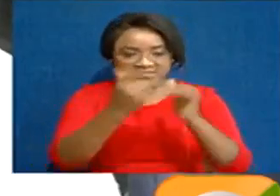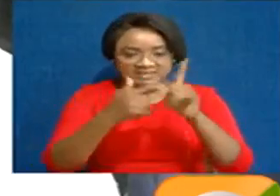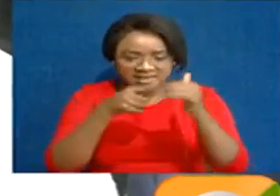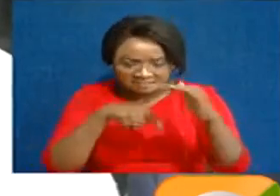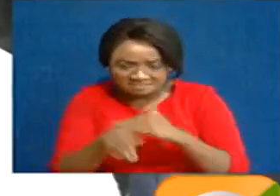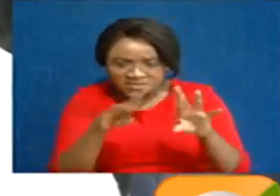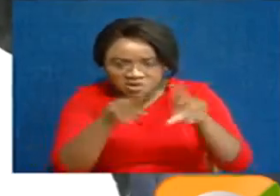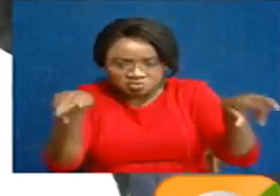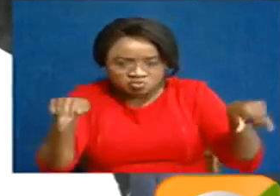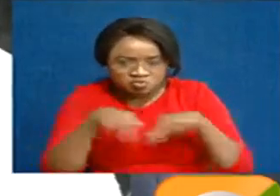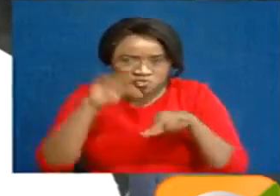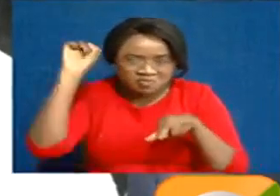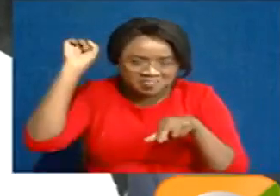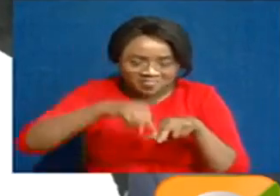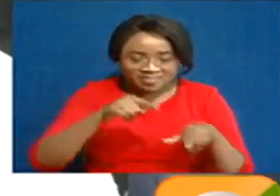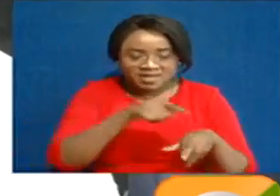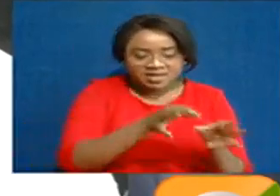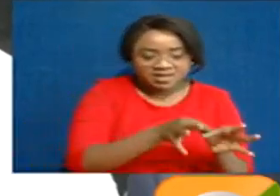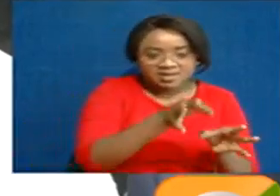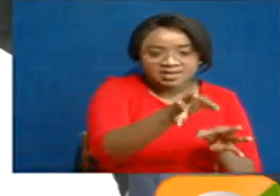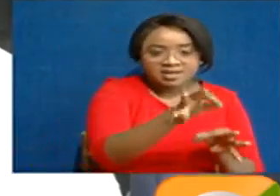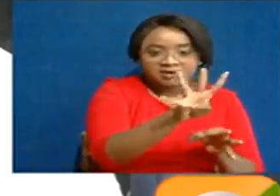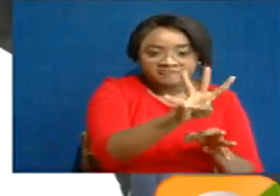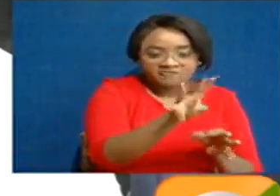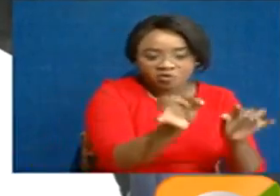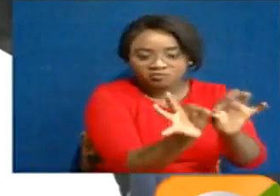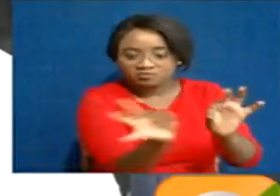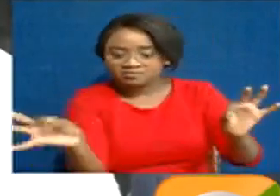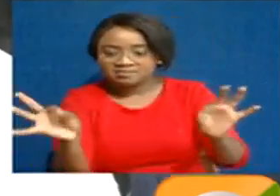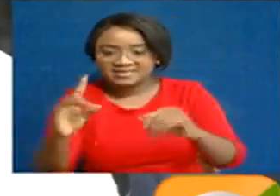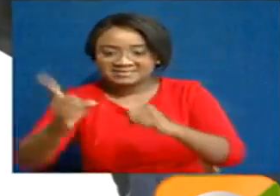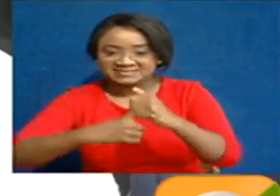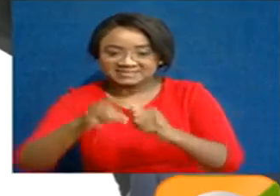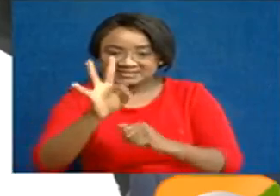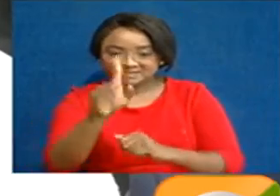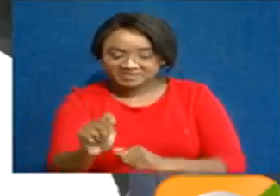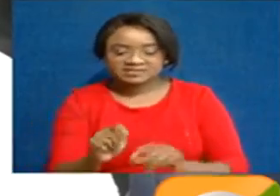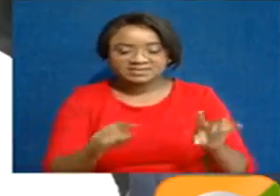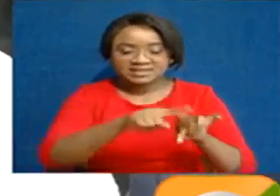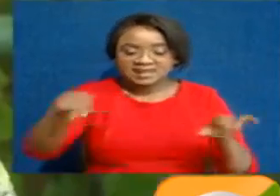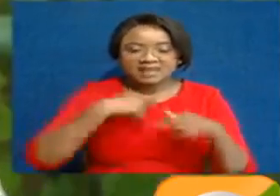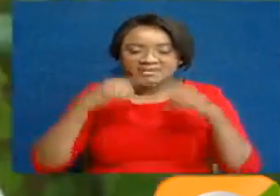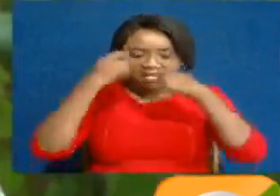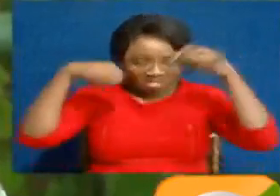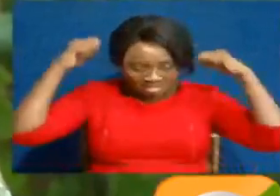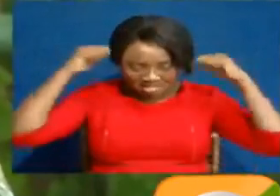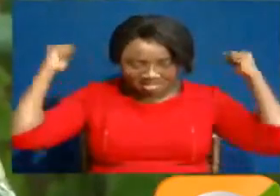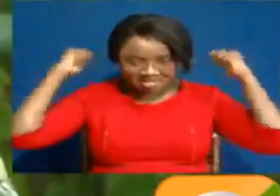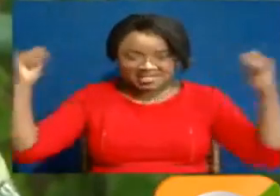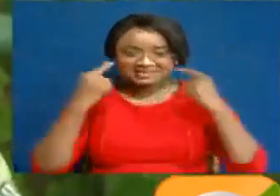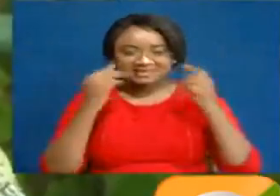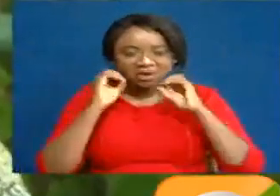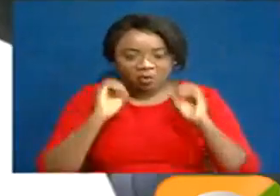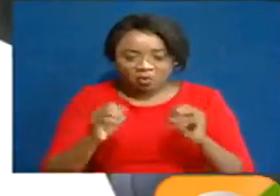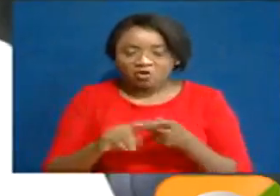room. It was the size of 6 feet by 4 feet. I was left on the floor handcuffed at the back and blindfolded for 2 days without food, only